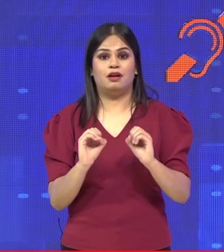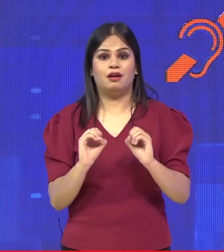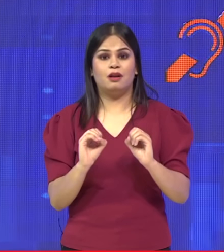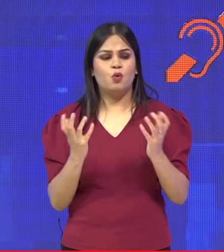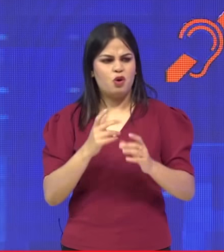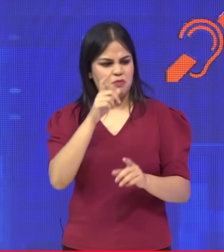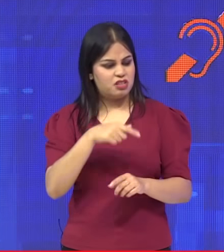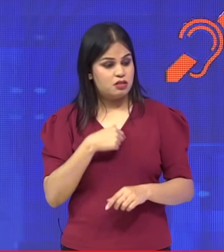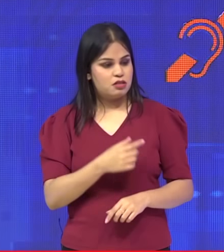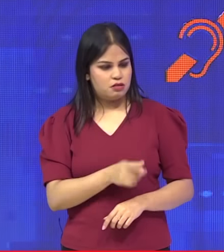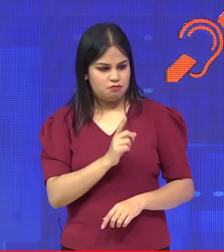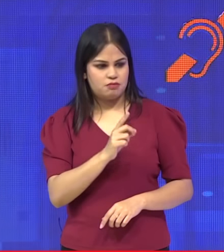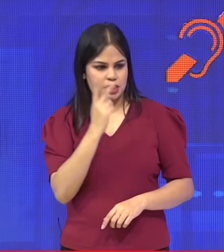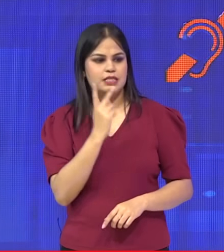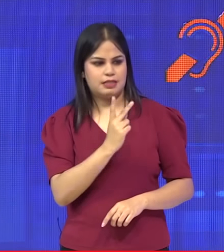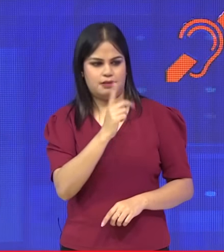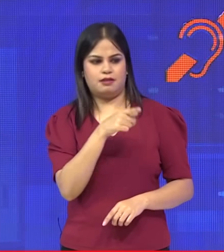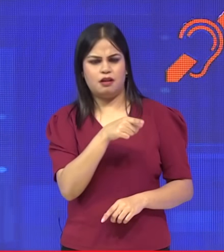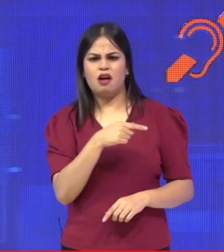मैं इसको नहीं छोडूंगा